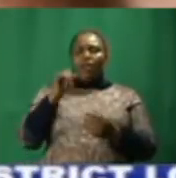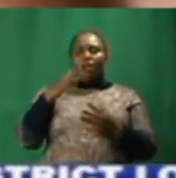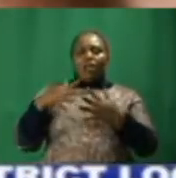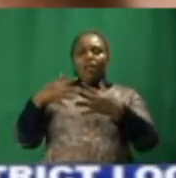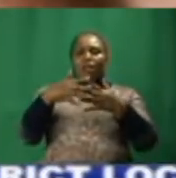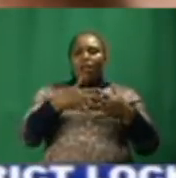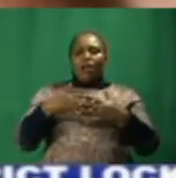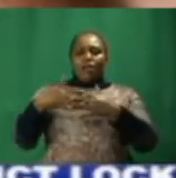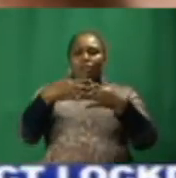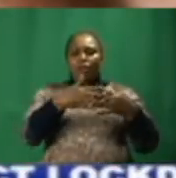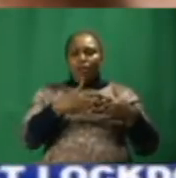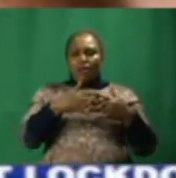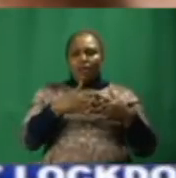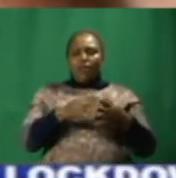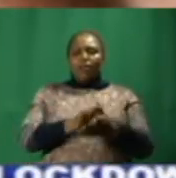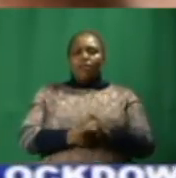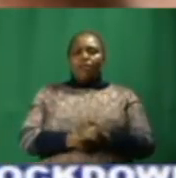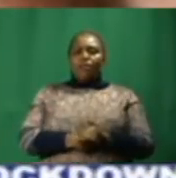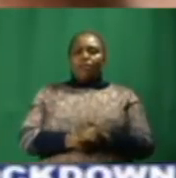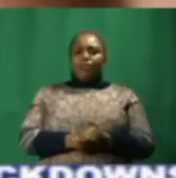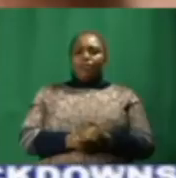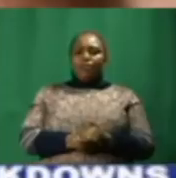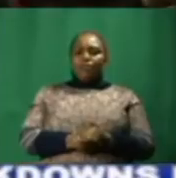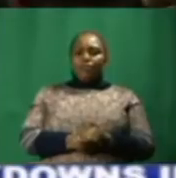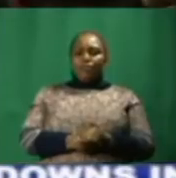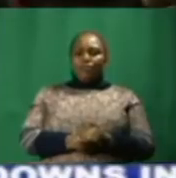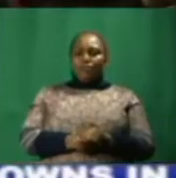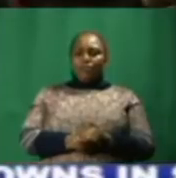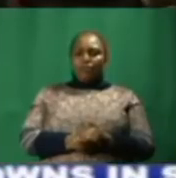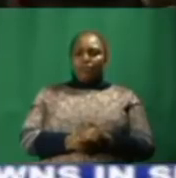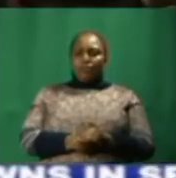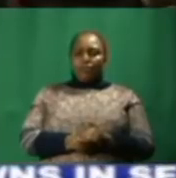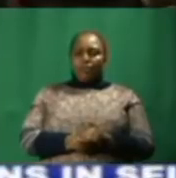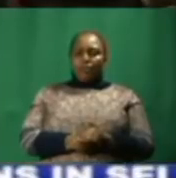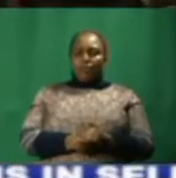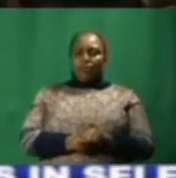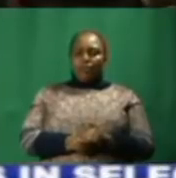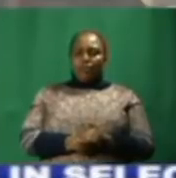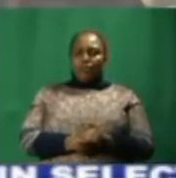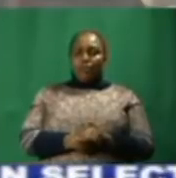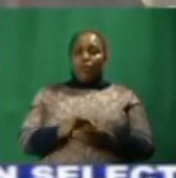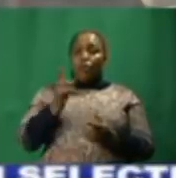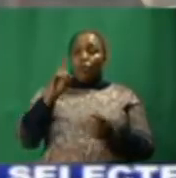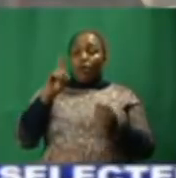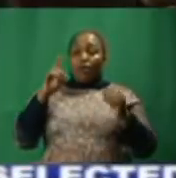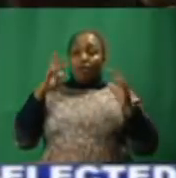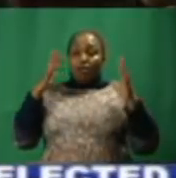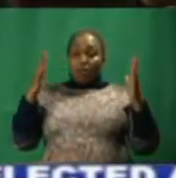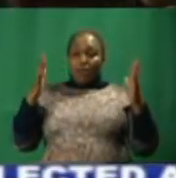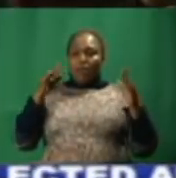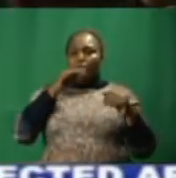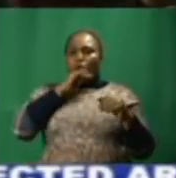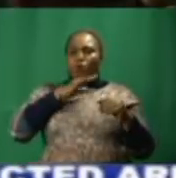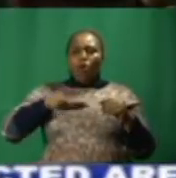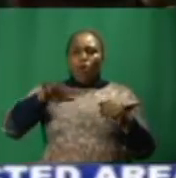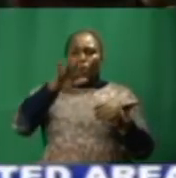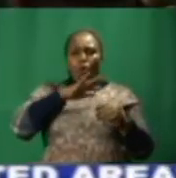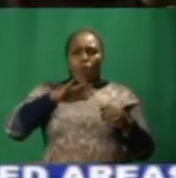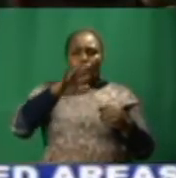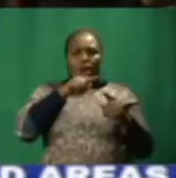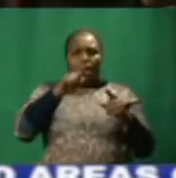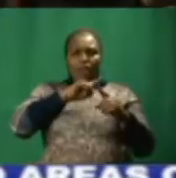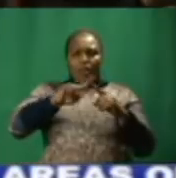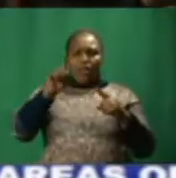laseMelika noma eveni noma ke emaveni lase-Middle East. Lokukhulu ngulokuthi bonke labadlali